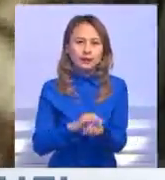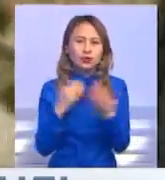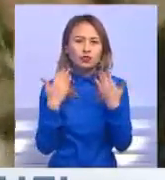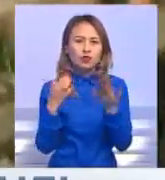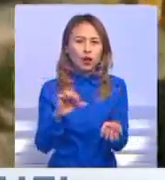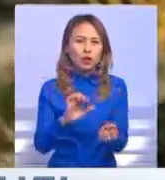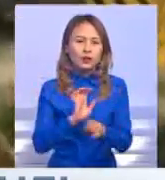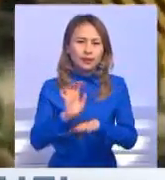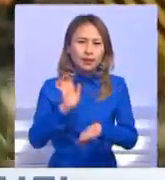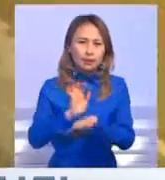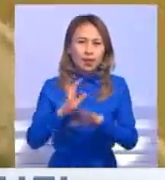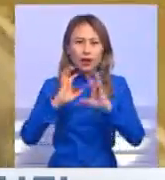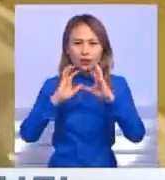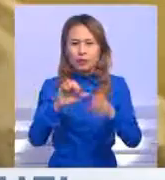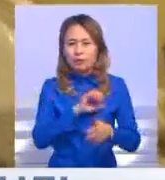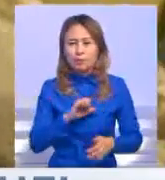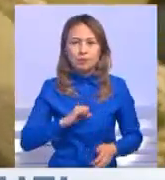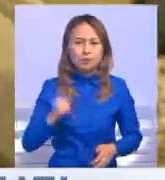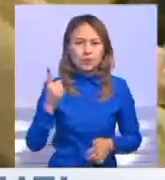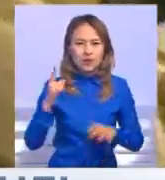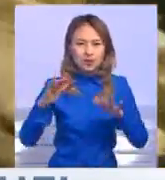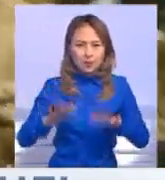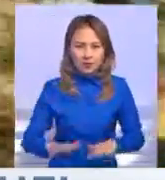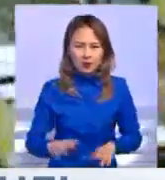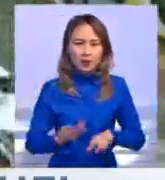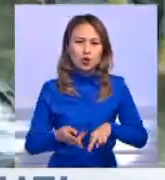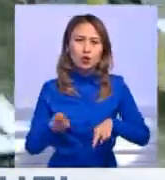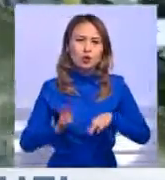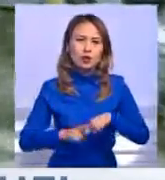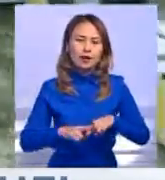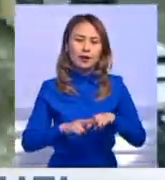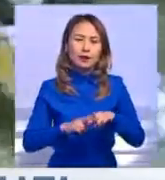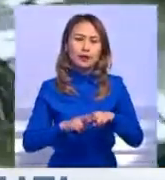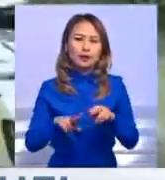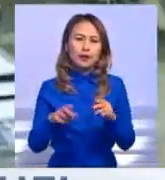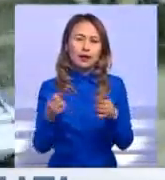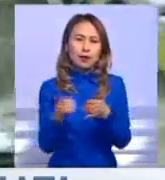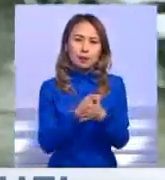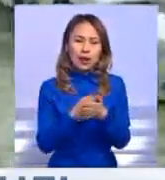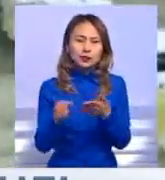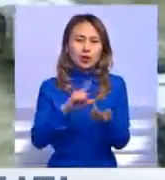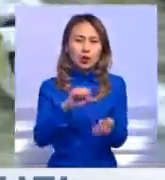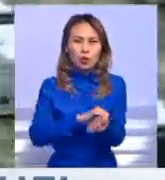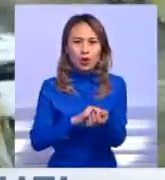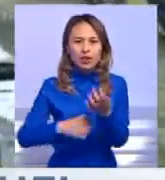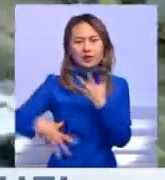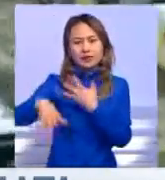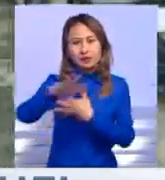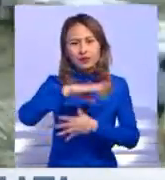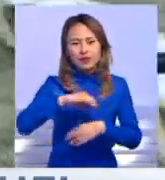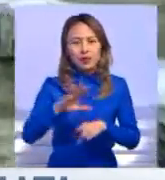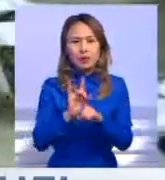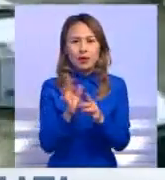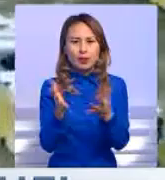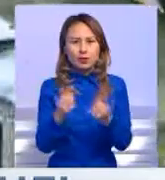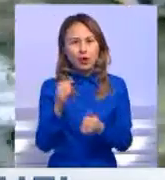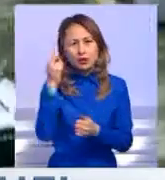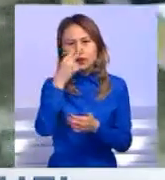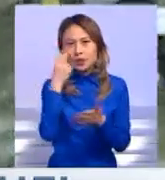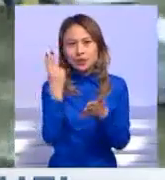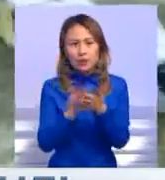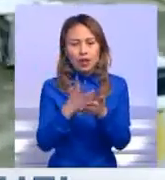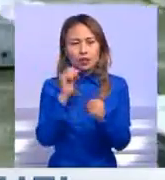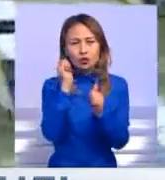есірткісін өндіру бойынша әлемдегі көшбасшы ел болып отыр. Билік есірткімен күрес үшін барлық шаһарды қолға алғанына қарамастан, жыл